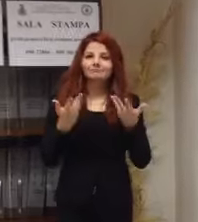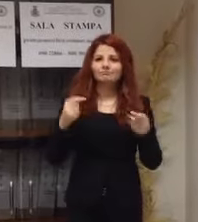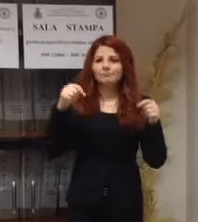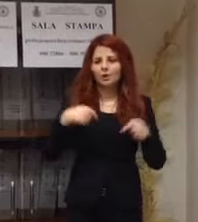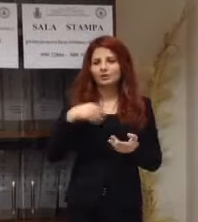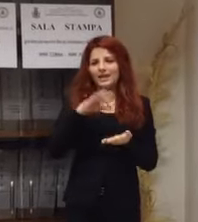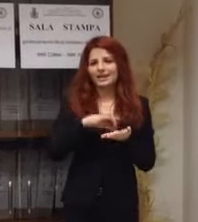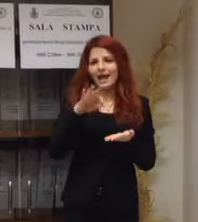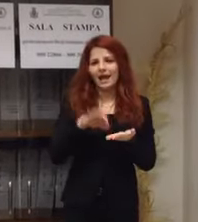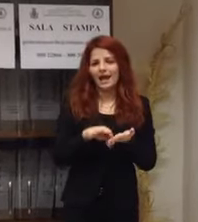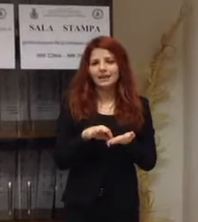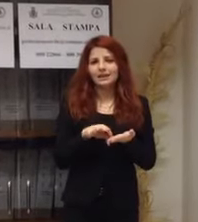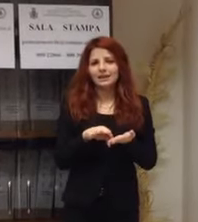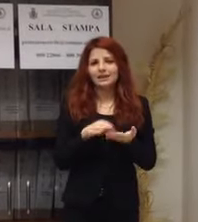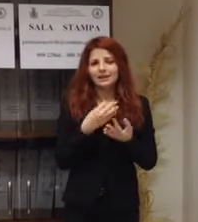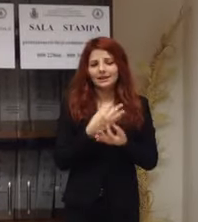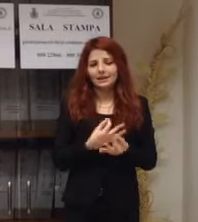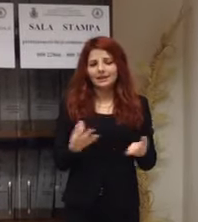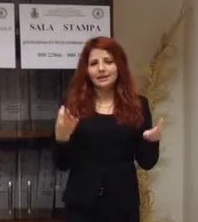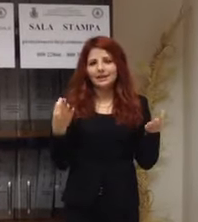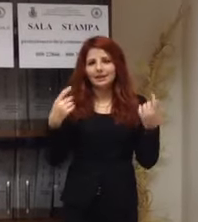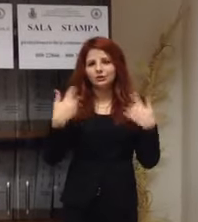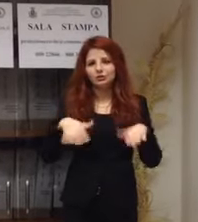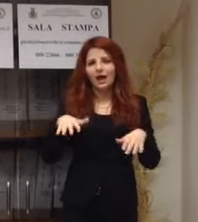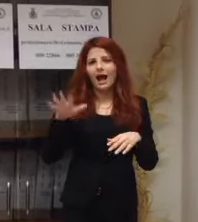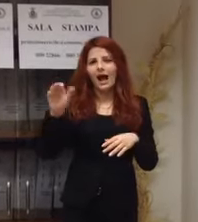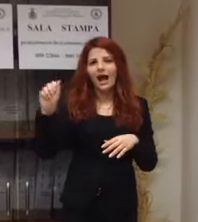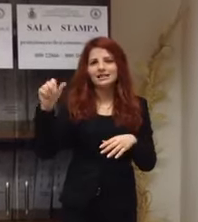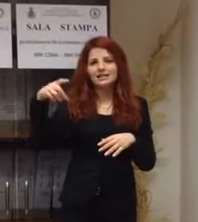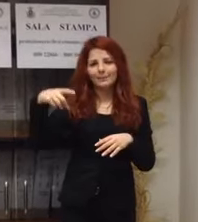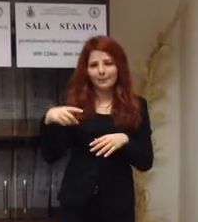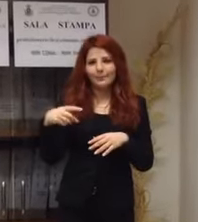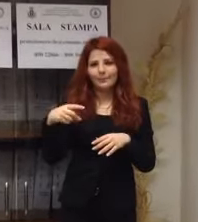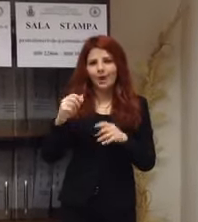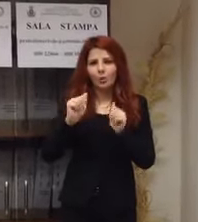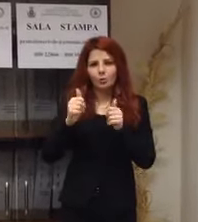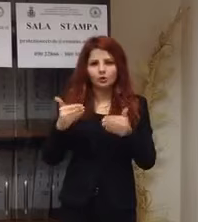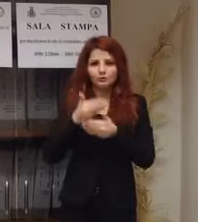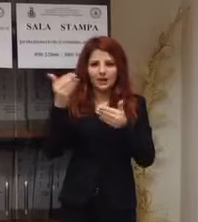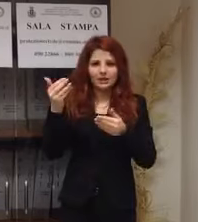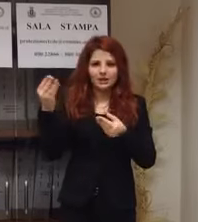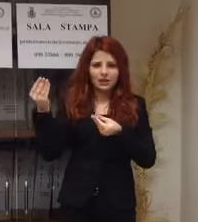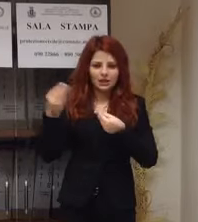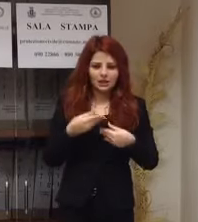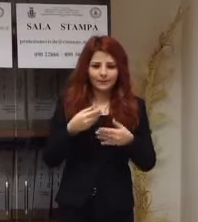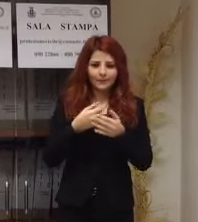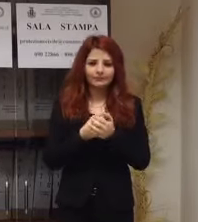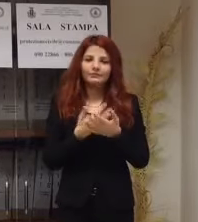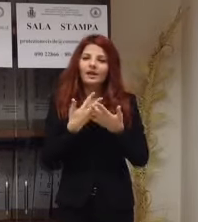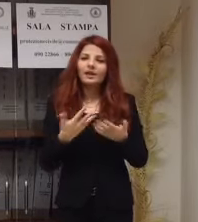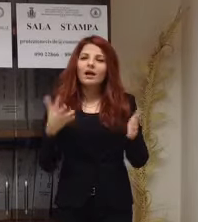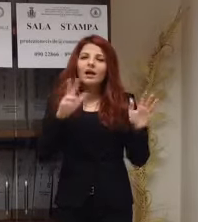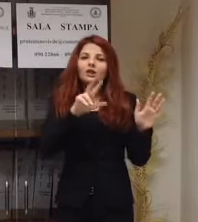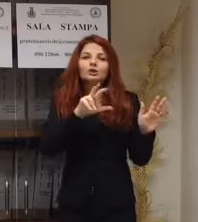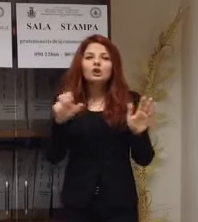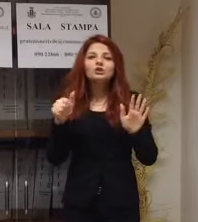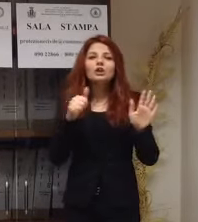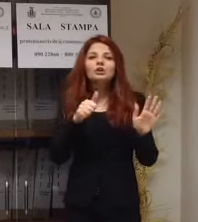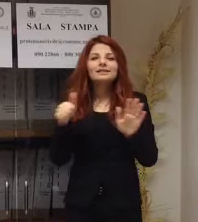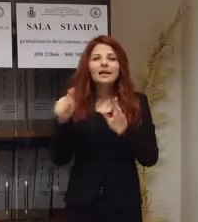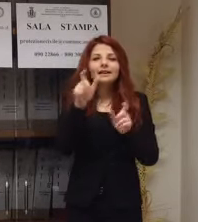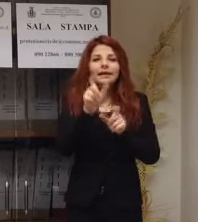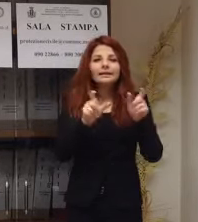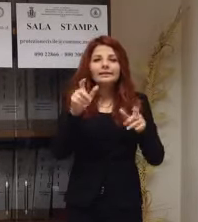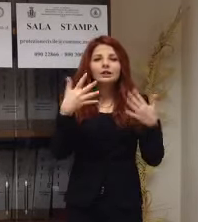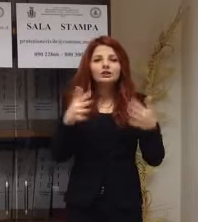dei dati pervenuti oggi dall'ASP aggiornati alle ore 11. Sono 366 i